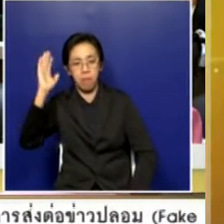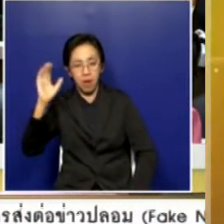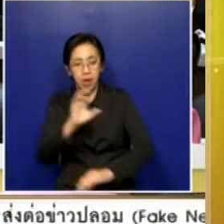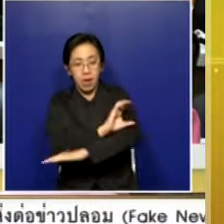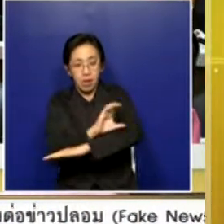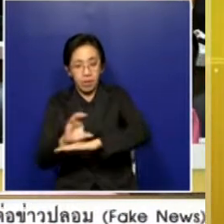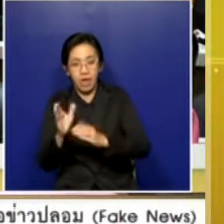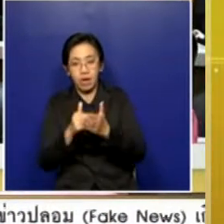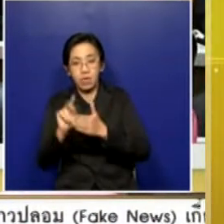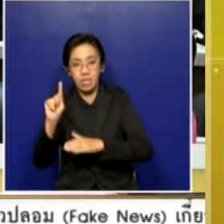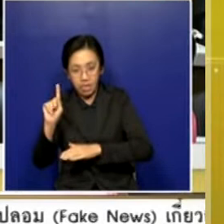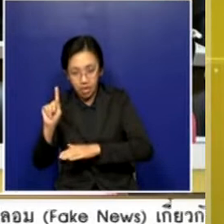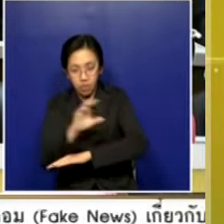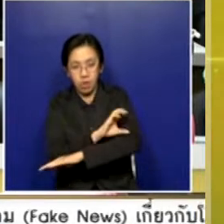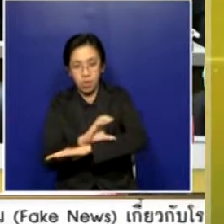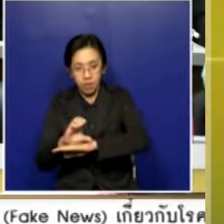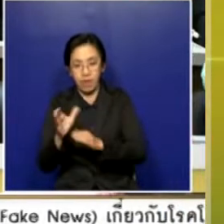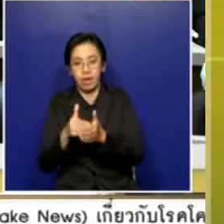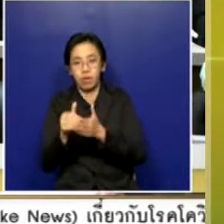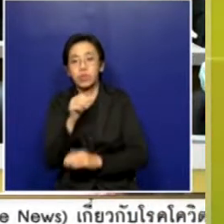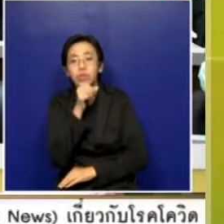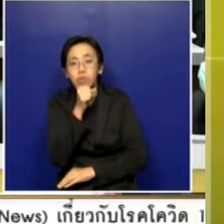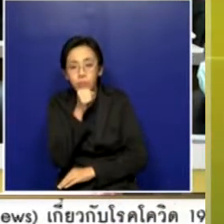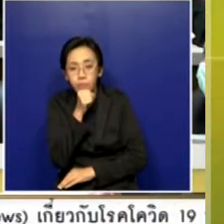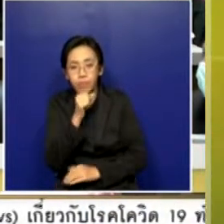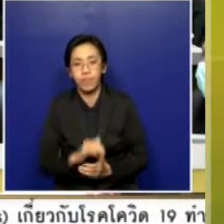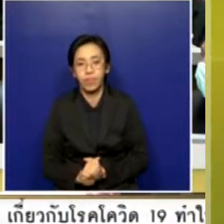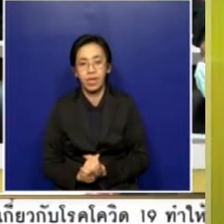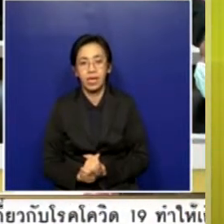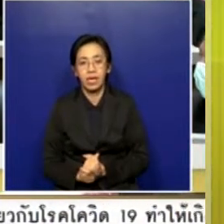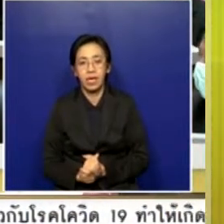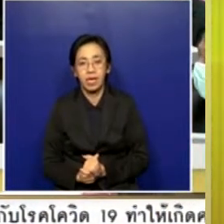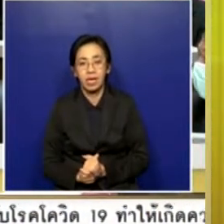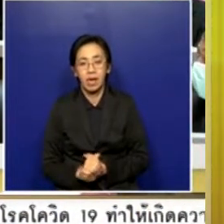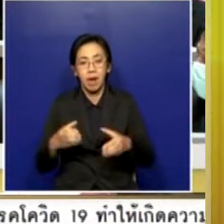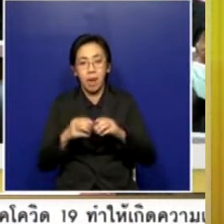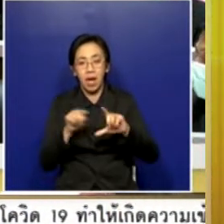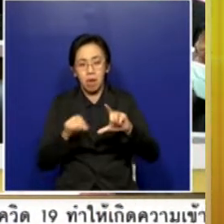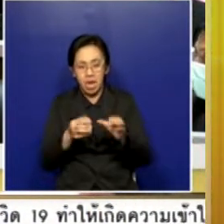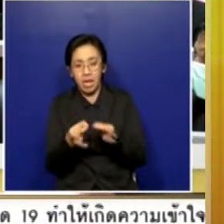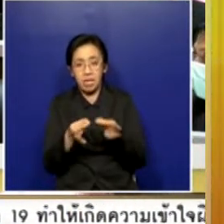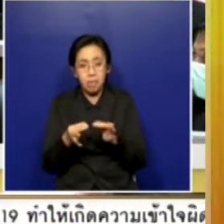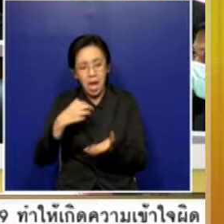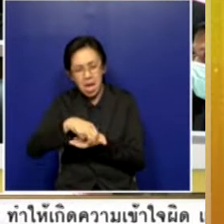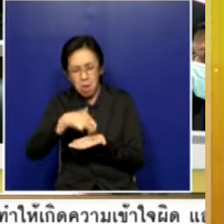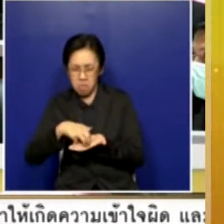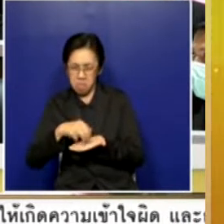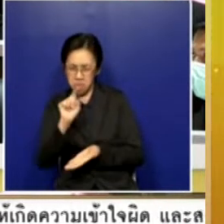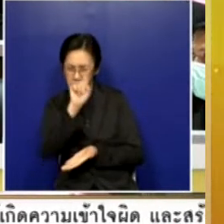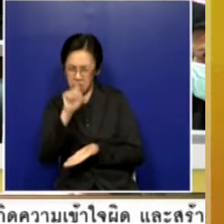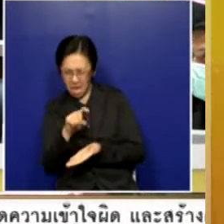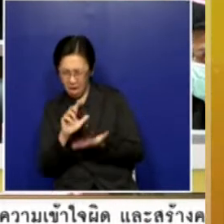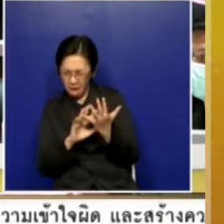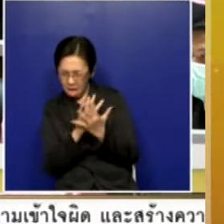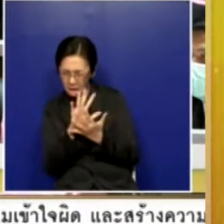กับเอกชนบางรายนะครับแล้วก็บอกว่าคุณจะยุบไปดูเอกสารในห้องประชุมบอกว่าตัวแทนจากสำนักงบประมาณในการทัก